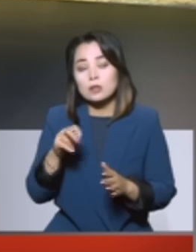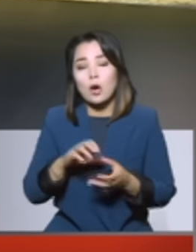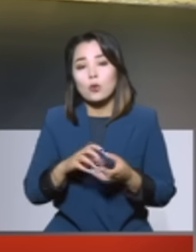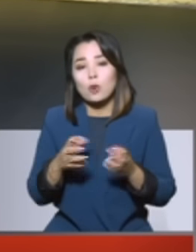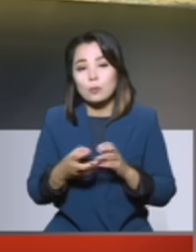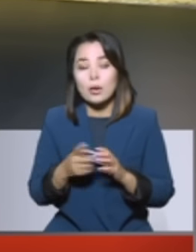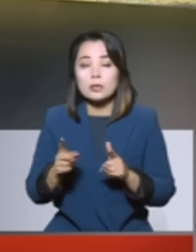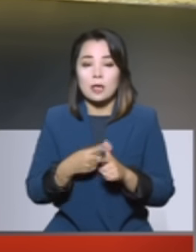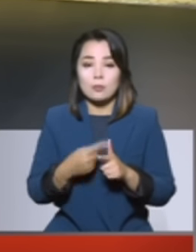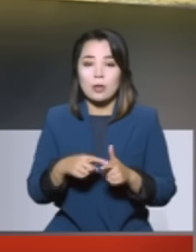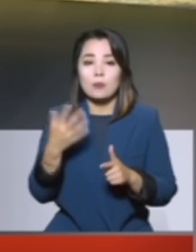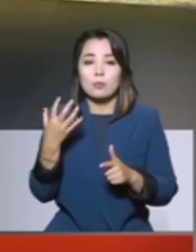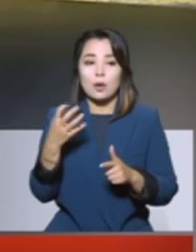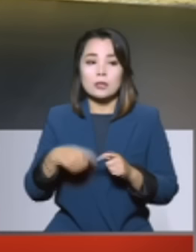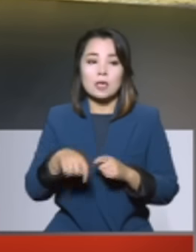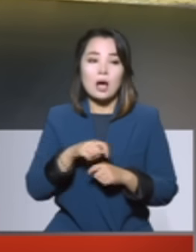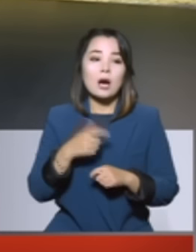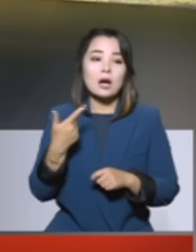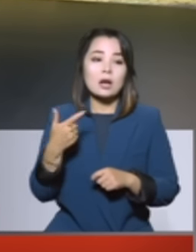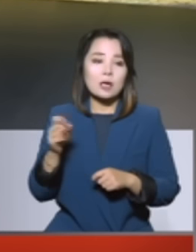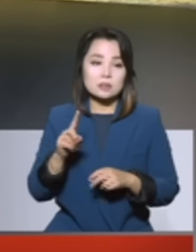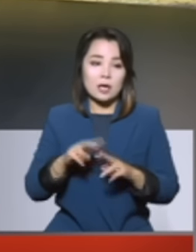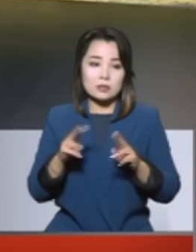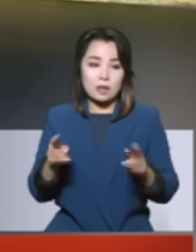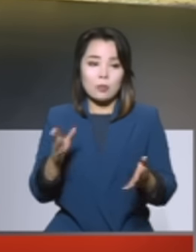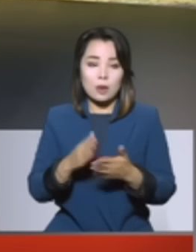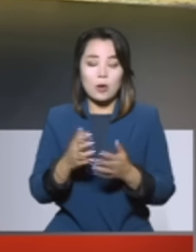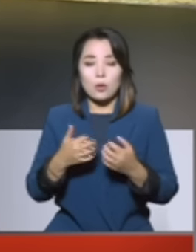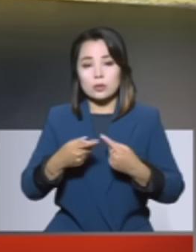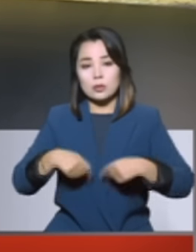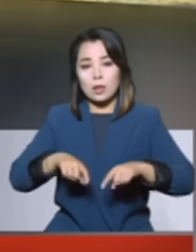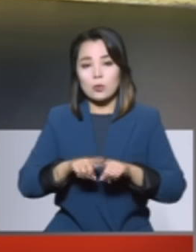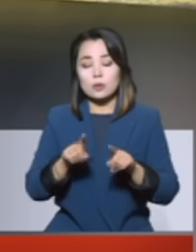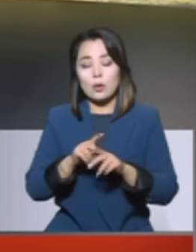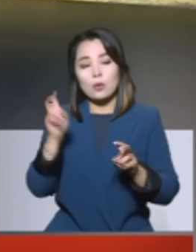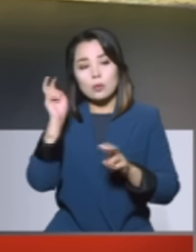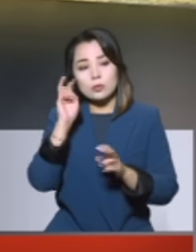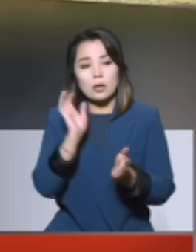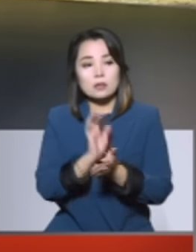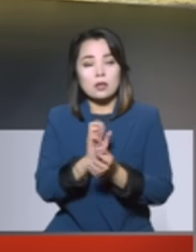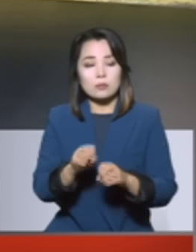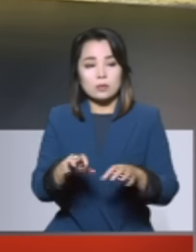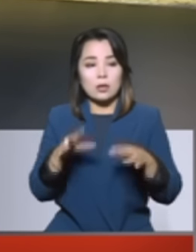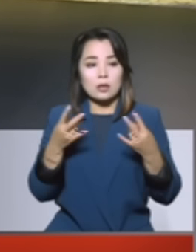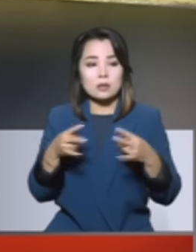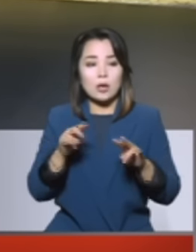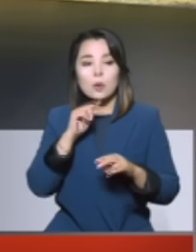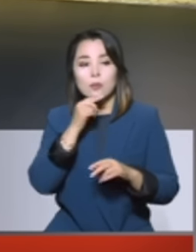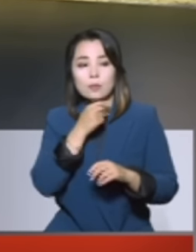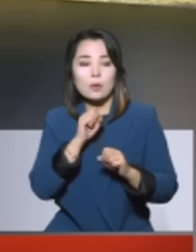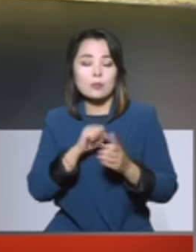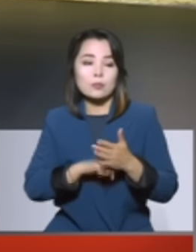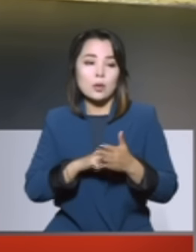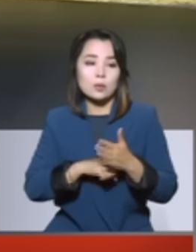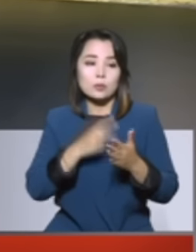көмірмен немесе 500 текше метр газбен тең. Бұл қоршаған ортаны қара түтінмен ластамауға әрі үнемдеуге